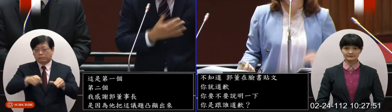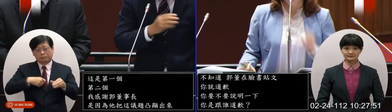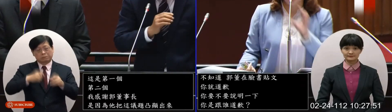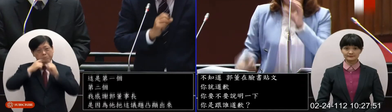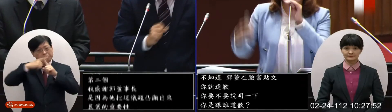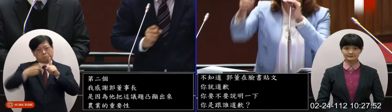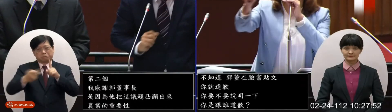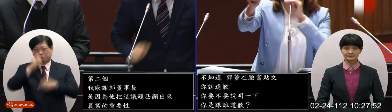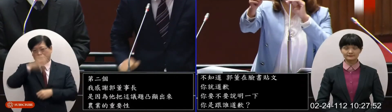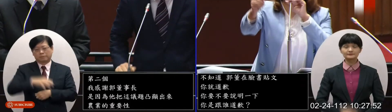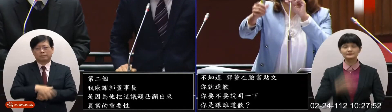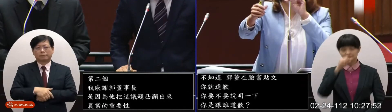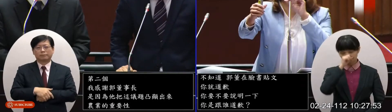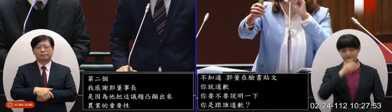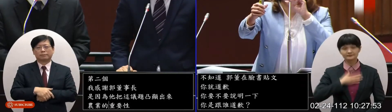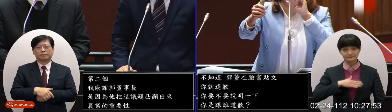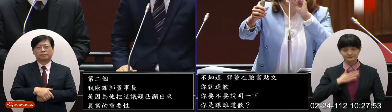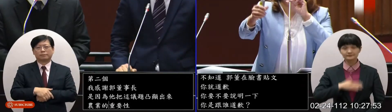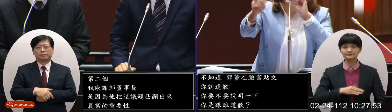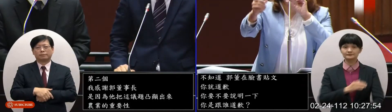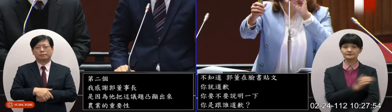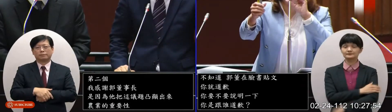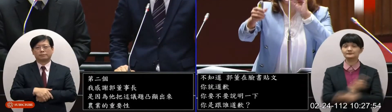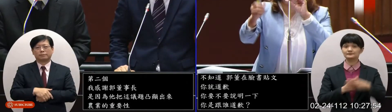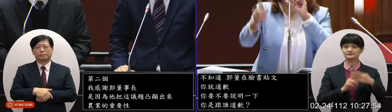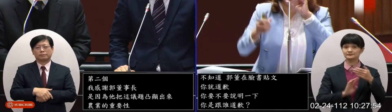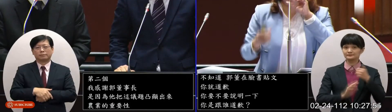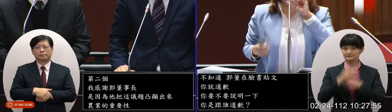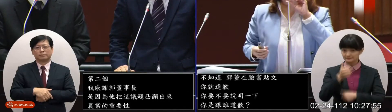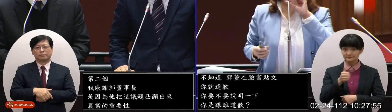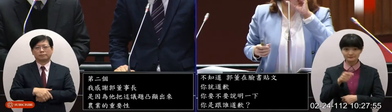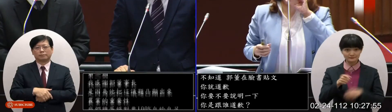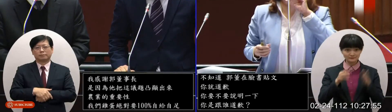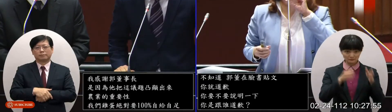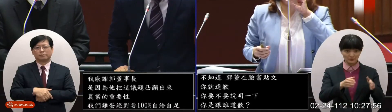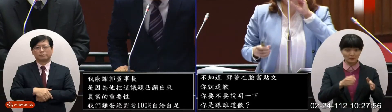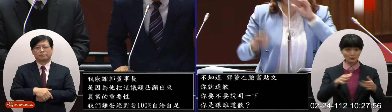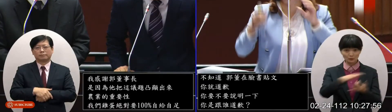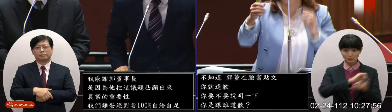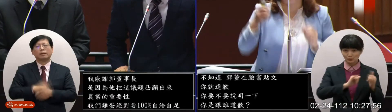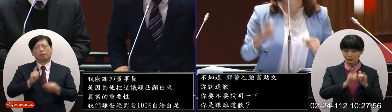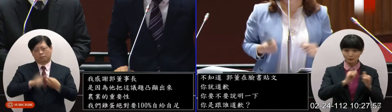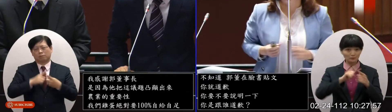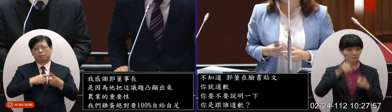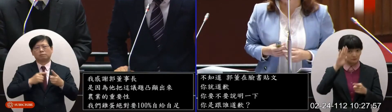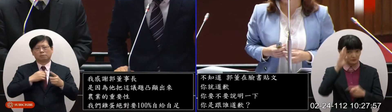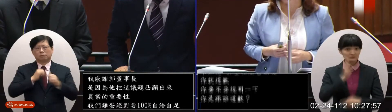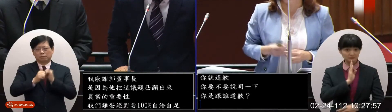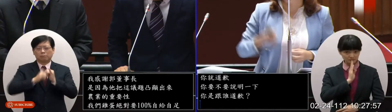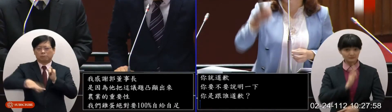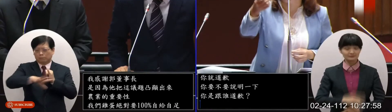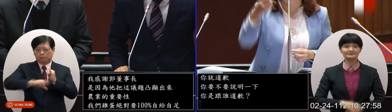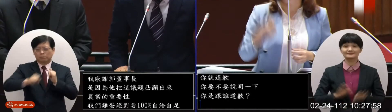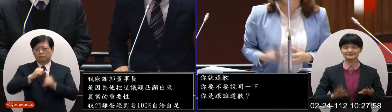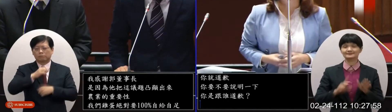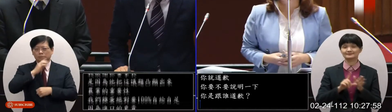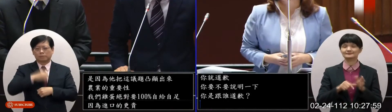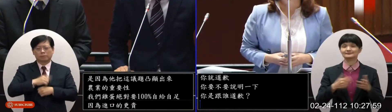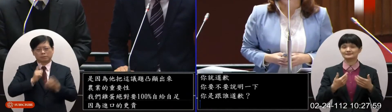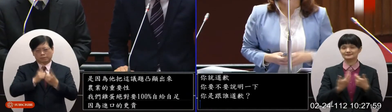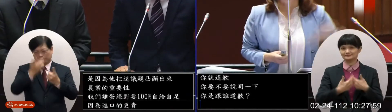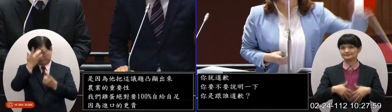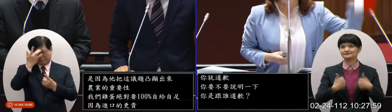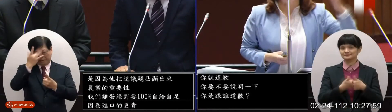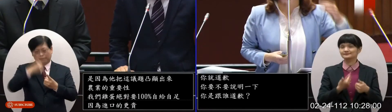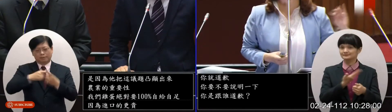不一定像我 们。好，安尼我知啊，陈主委。所以你是对全民来道歉嘛？哈， 对消费者不变， 给他机会， 对不变，